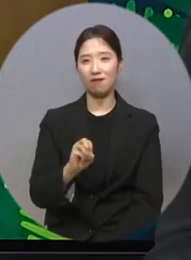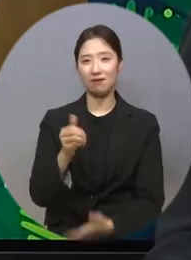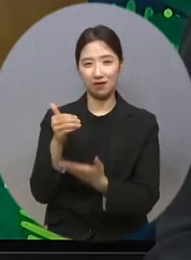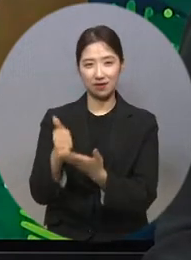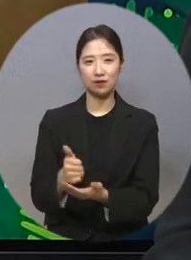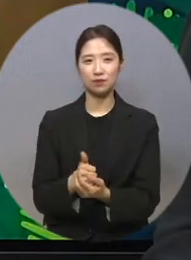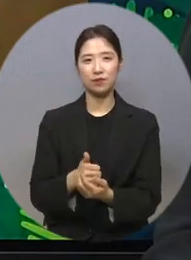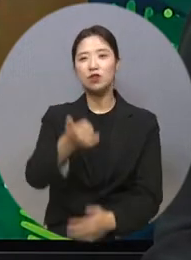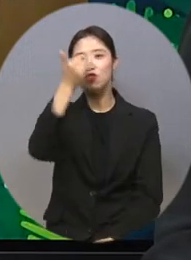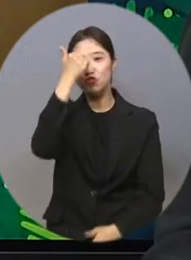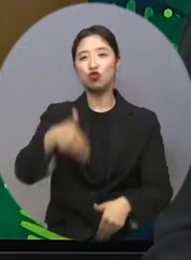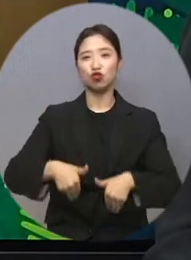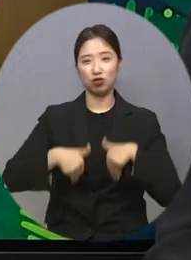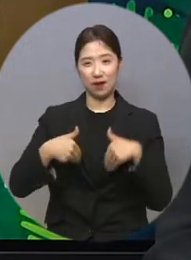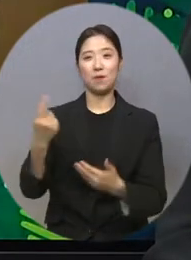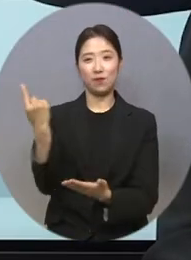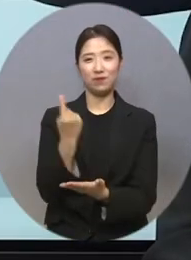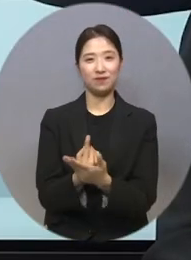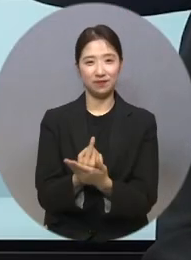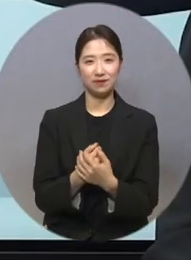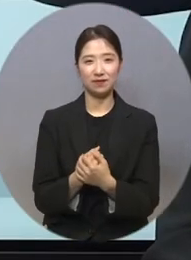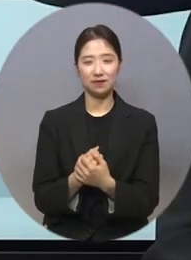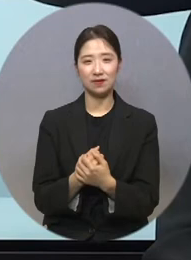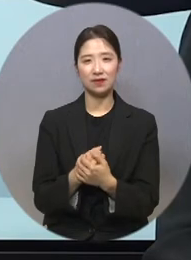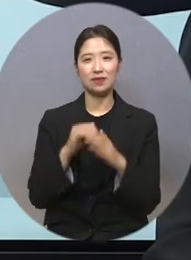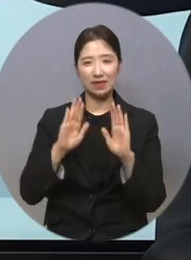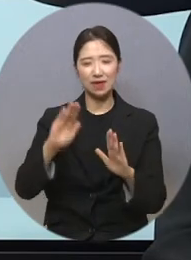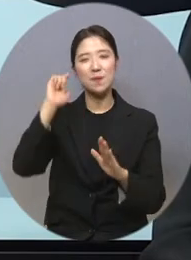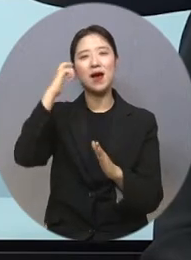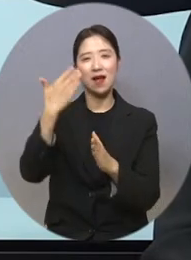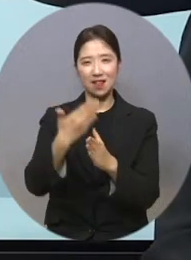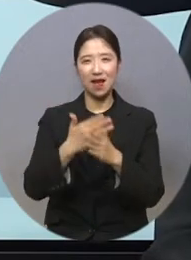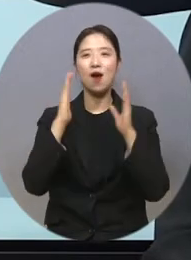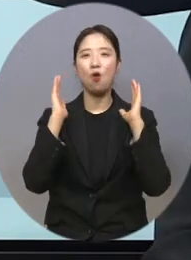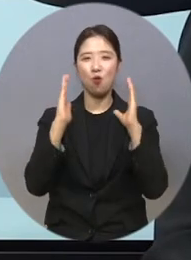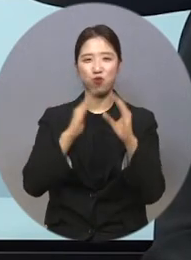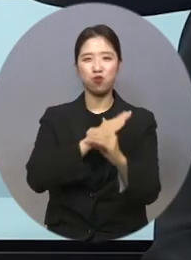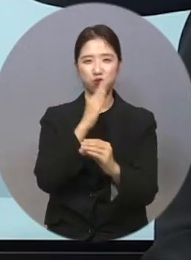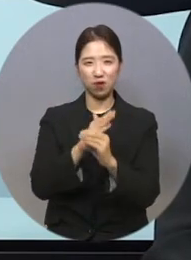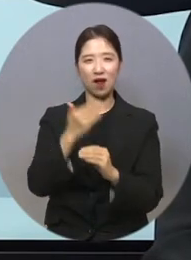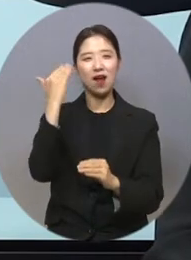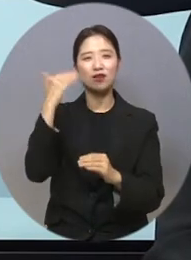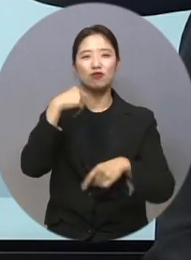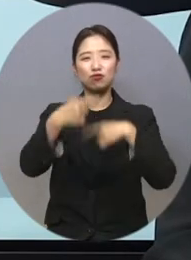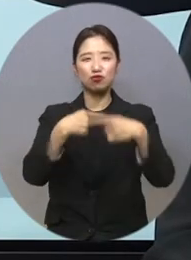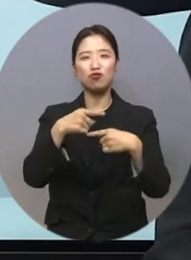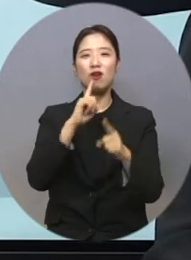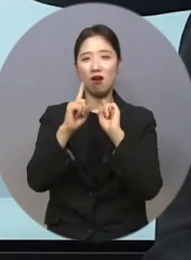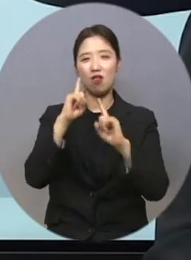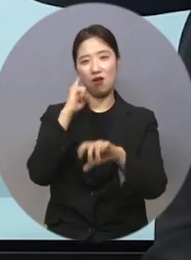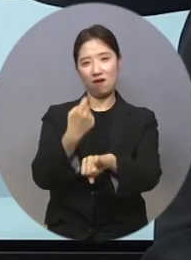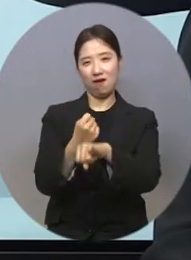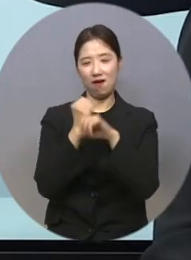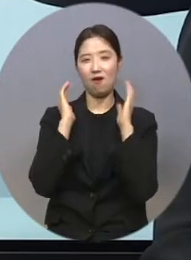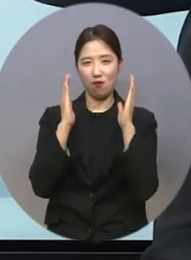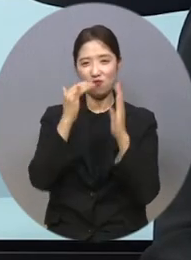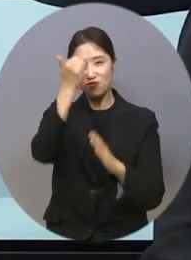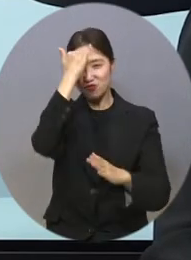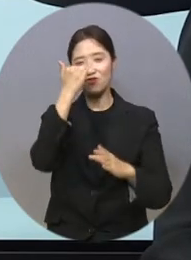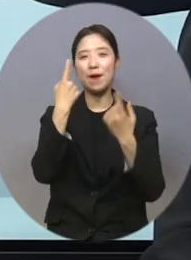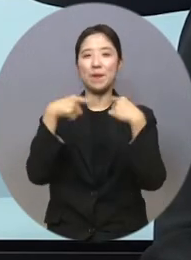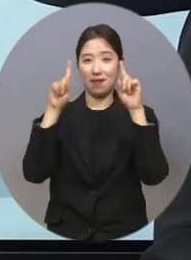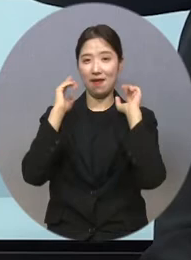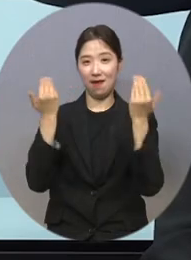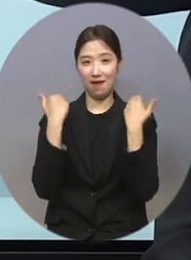텐데요. 충남에서 오셨어요. 지금 박사과정 공부하고 계신데 한국 수어 언어학을 공부하고 계십니다. 충남대에